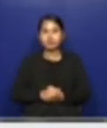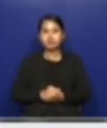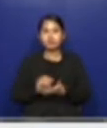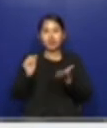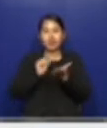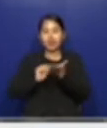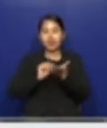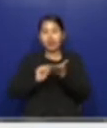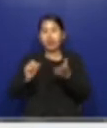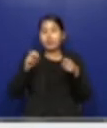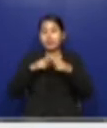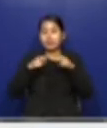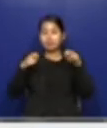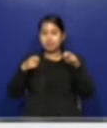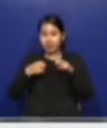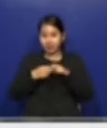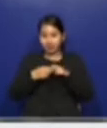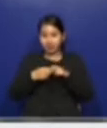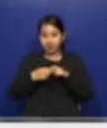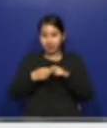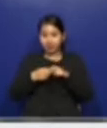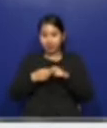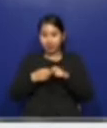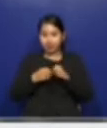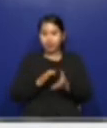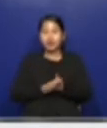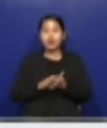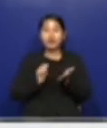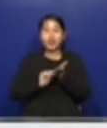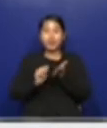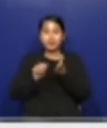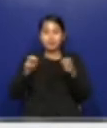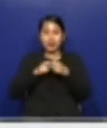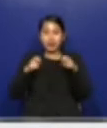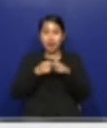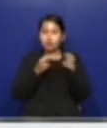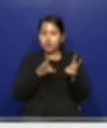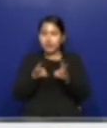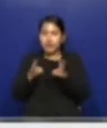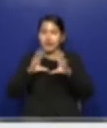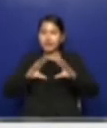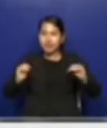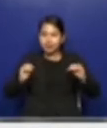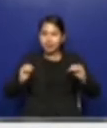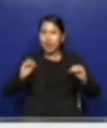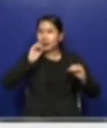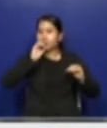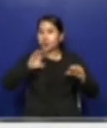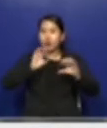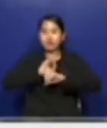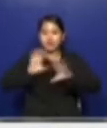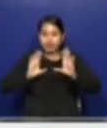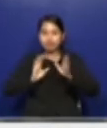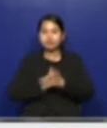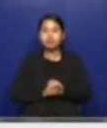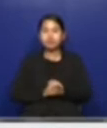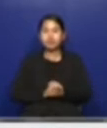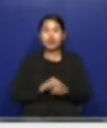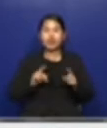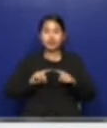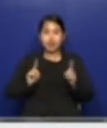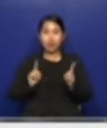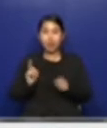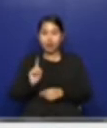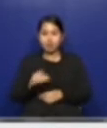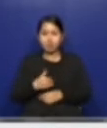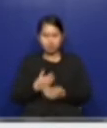าความขัดแย้งโดยสันติวิธีท่านบอกชัดเจนแบบนั้นแต่ท่านรู้ไหมผ